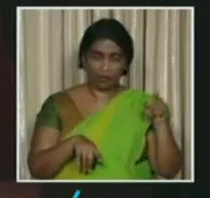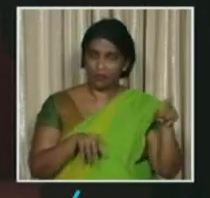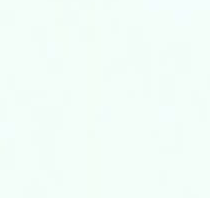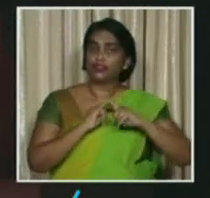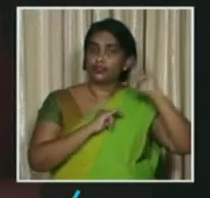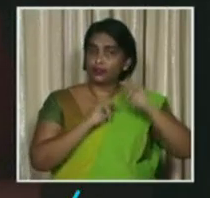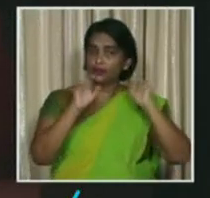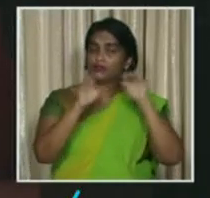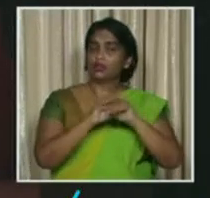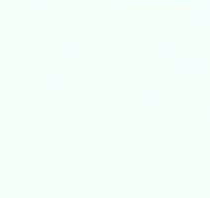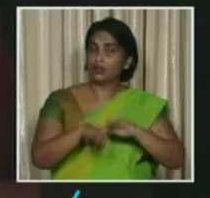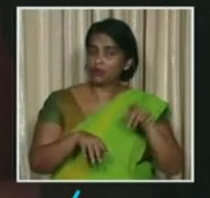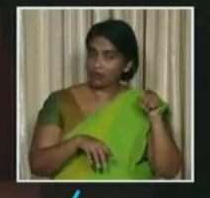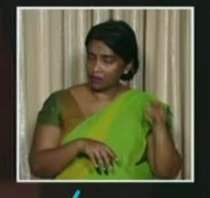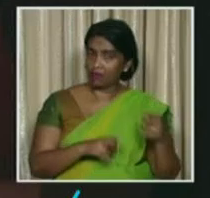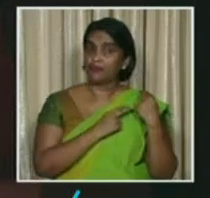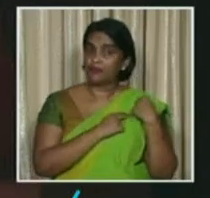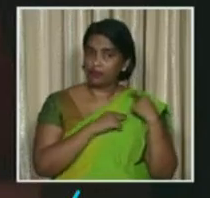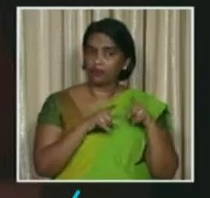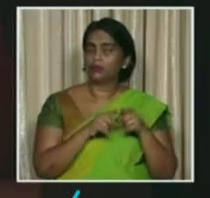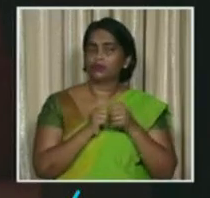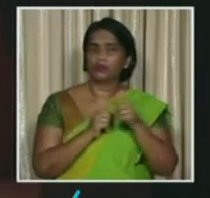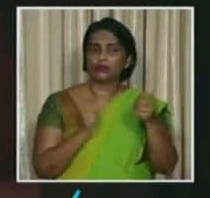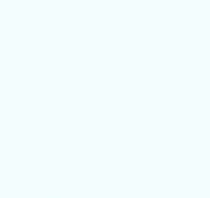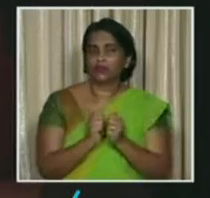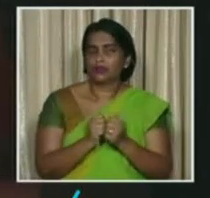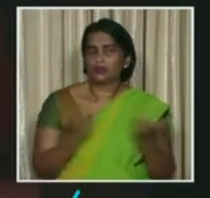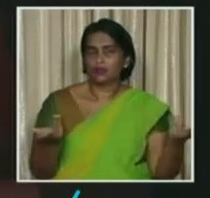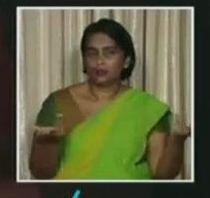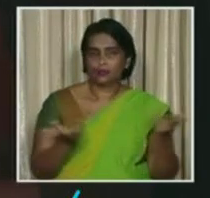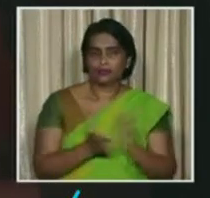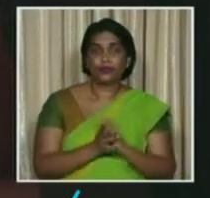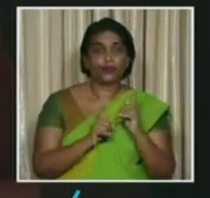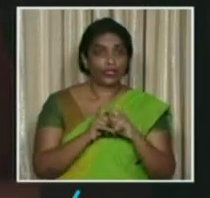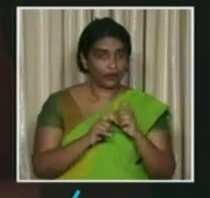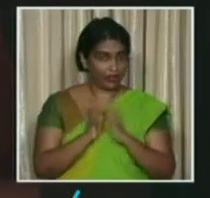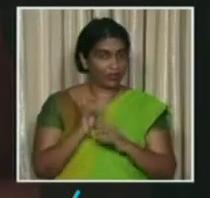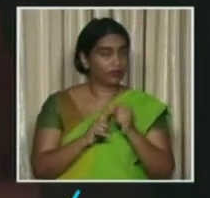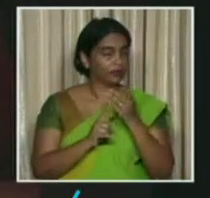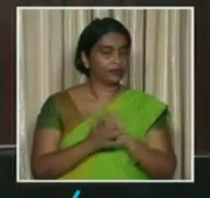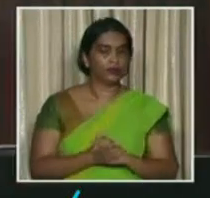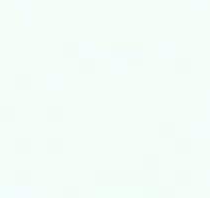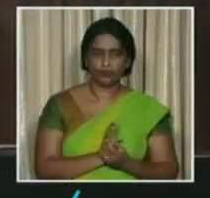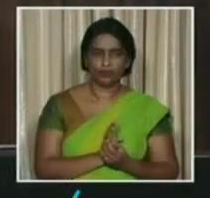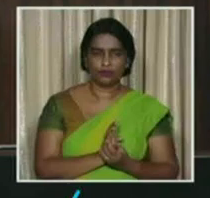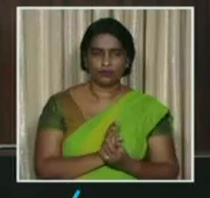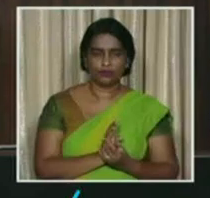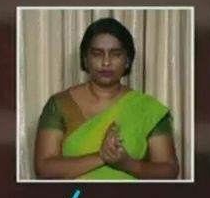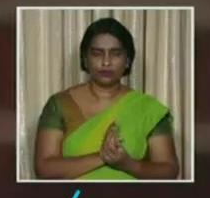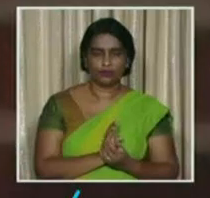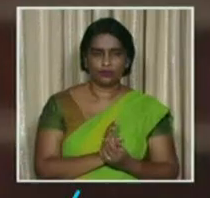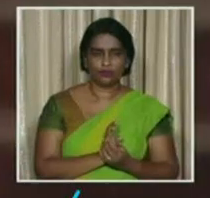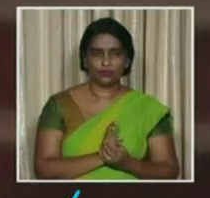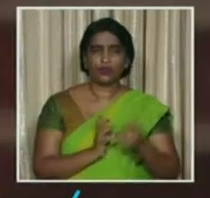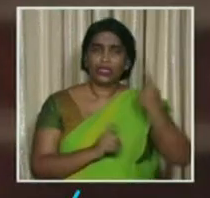වගේම සරසවි සිසු දූ දරුවන්ගේ බාරකරු හැටියට මොකද්ද ඔබතුමා ගන්න තීන්දුව අධ්‍යාපන ඇමති බොහොම සිතේ ඔබතුමාට සිතියෙත්